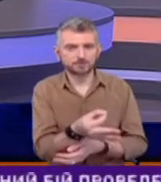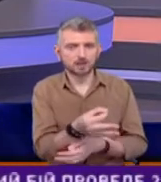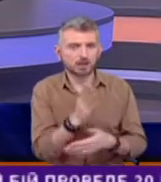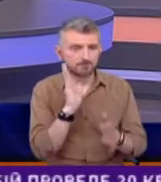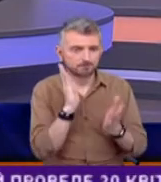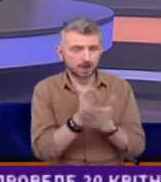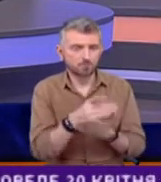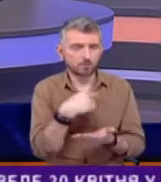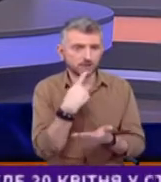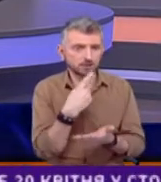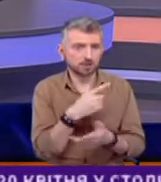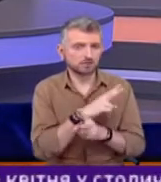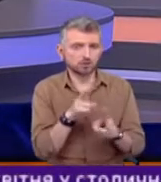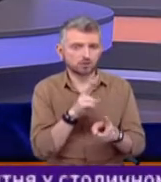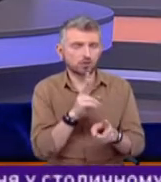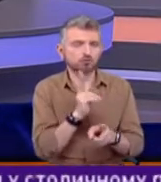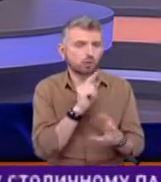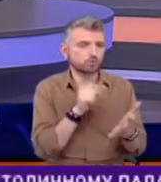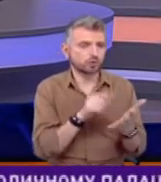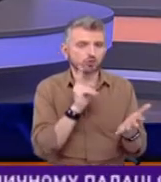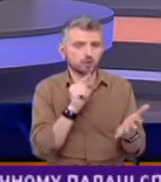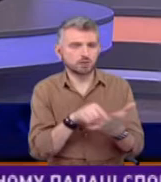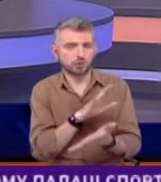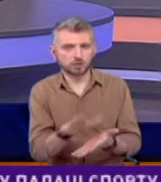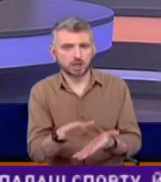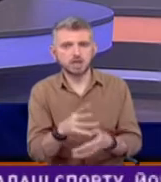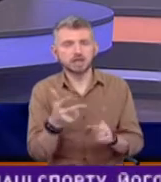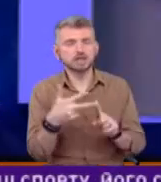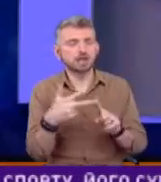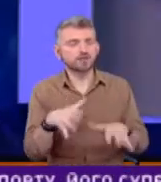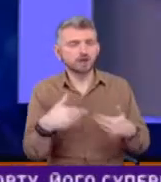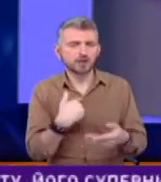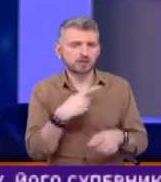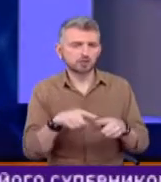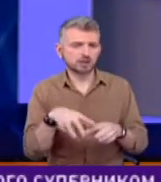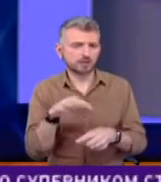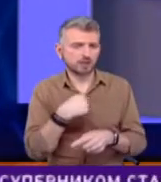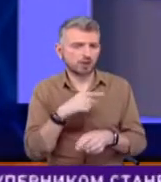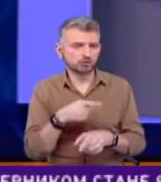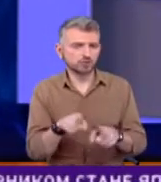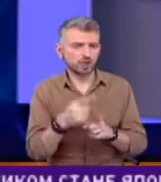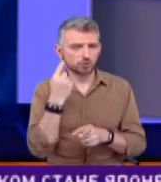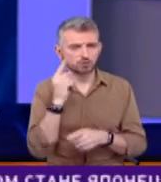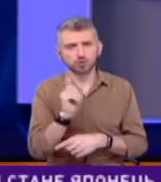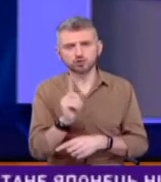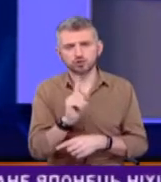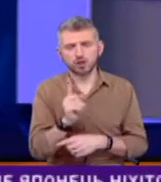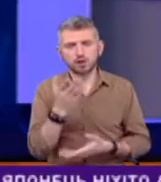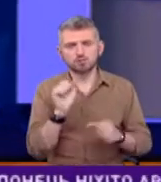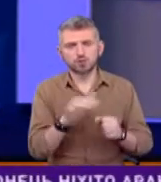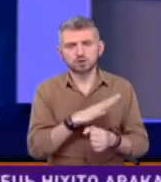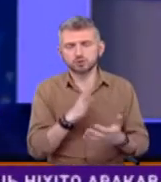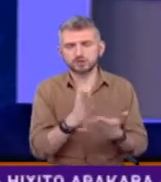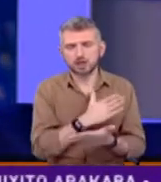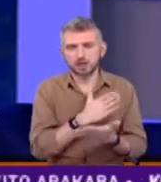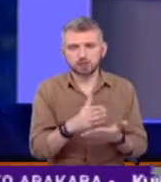відкрито говорити, ні, хто вийде, хто не пройде. І, ну, третій варіант, я, скоріше за все, я чомусь так думаю, що може бути